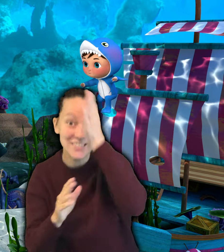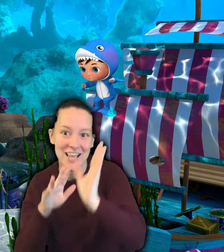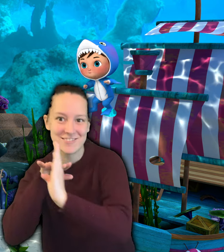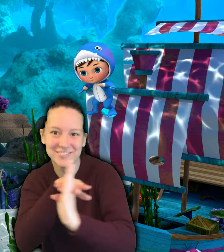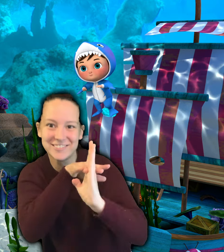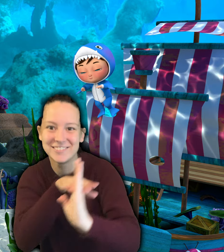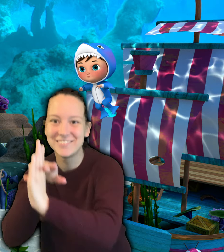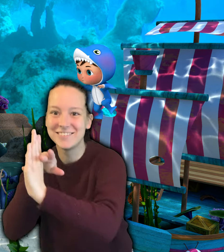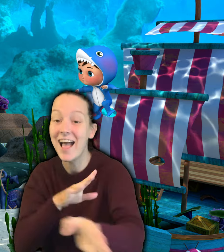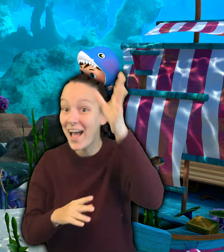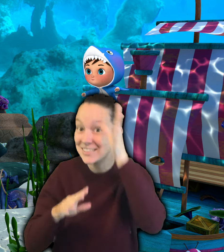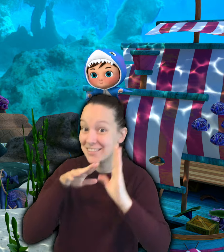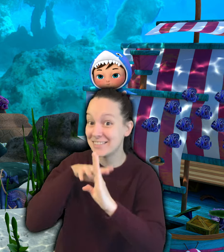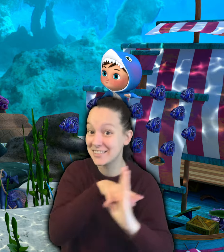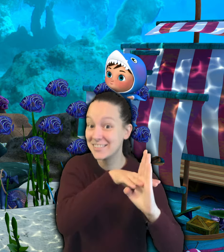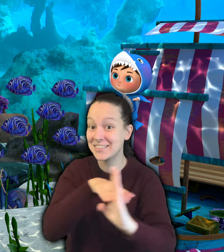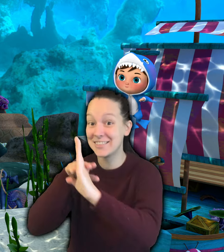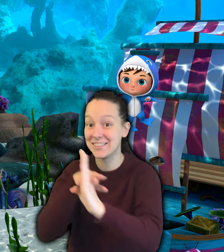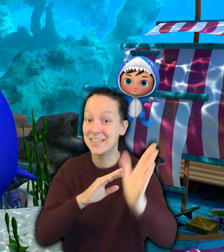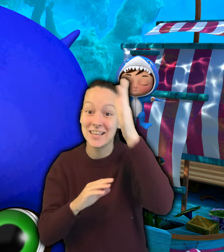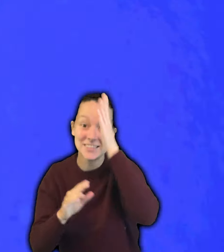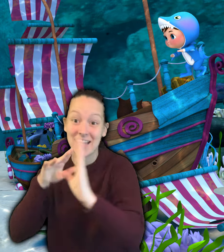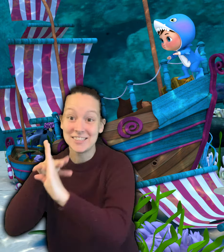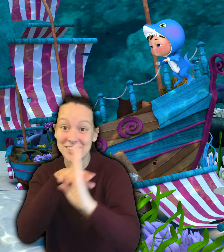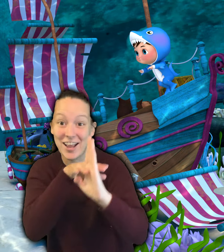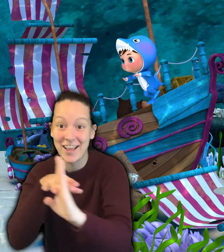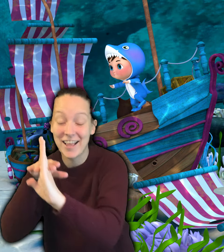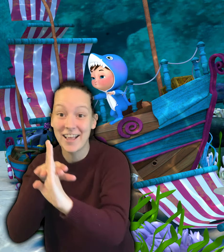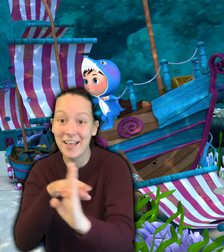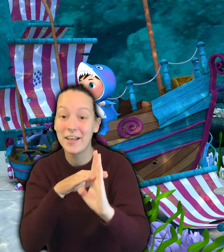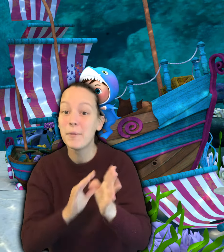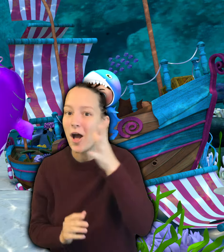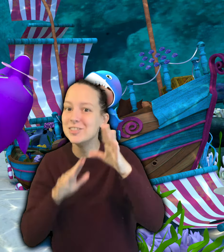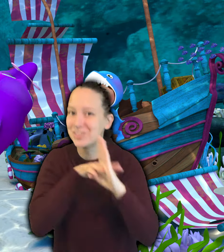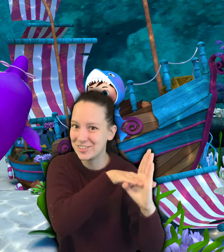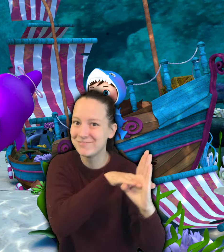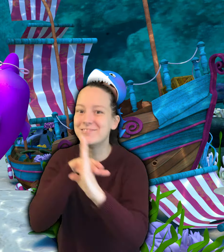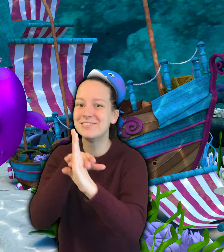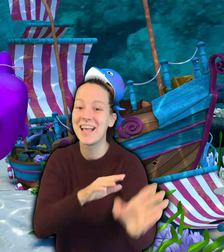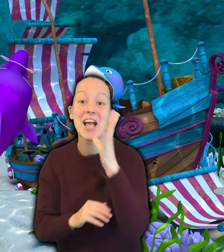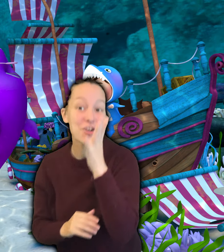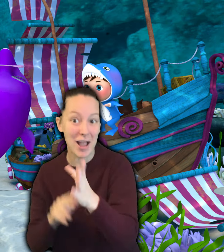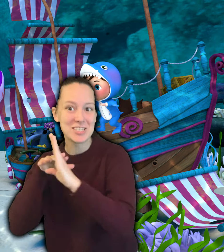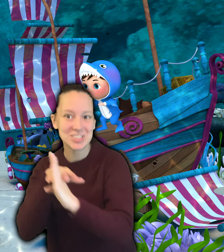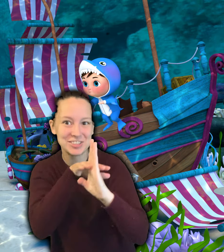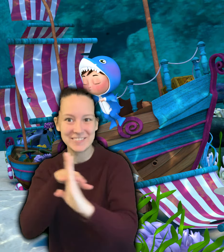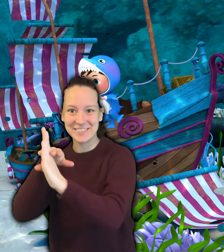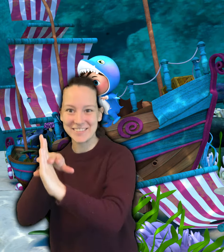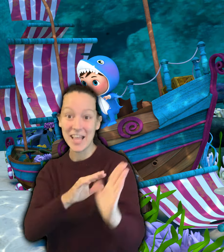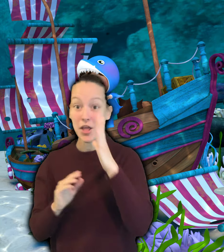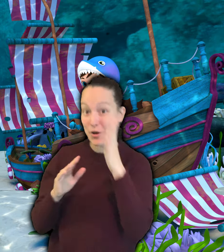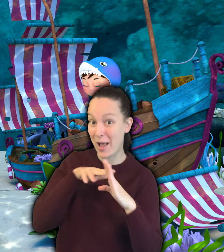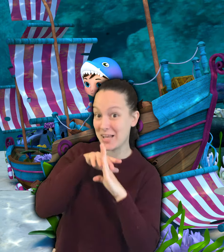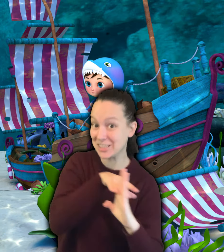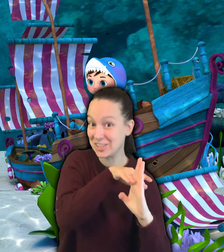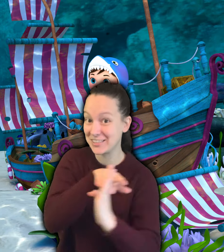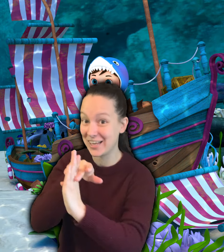ザメパパザメパパザメおばザメおばザメおば